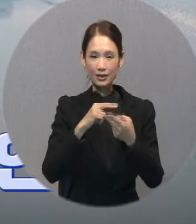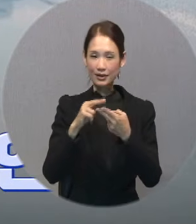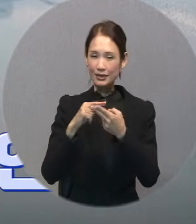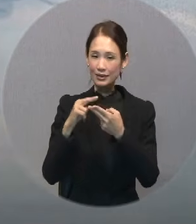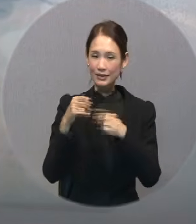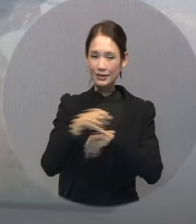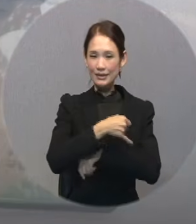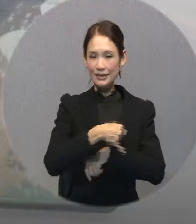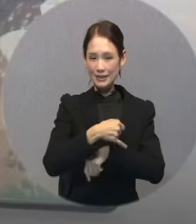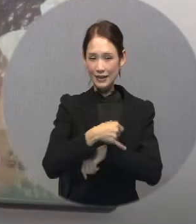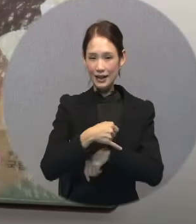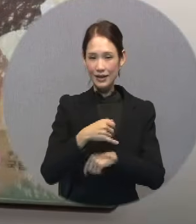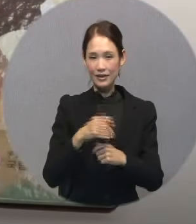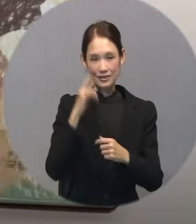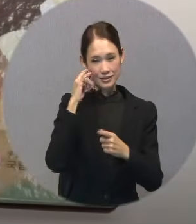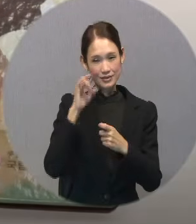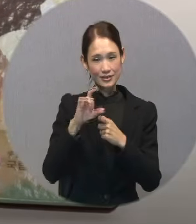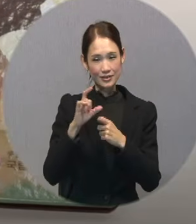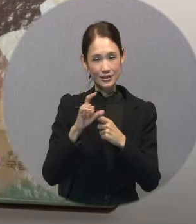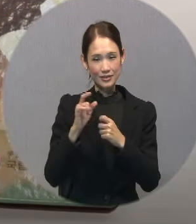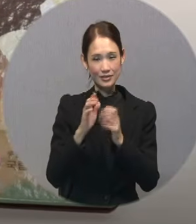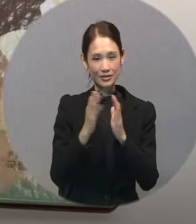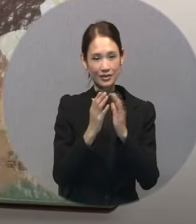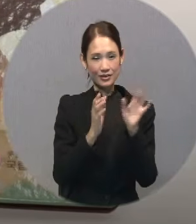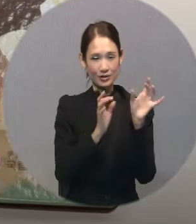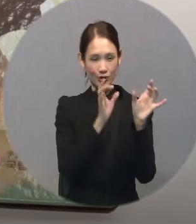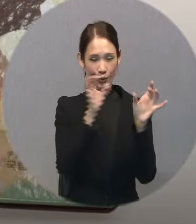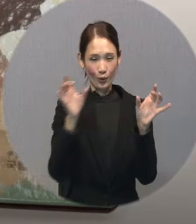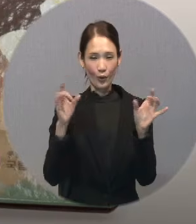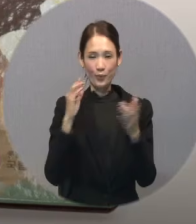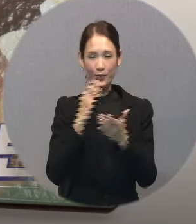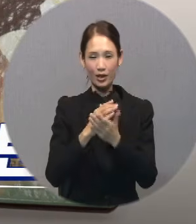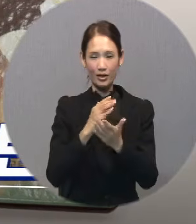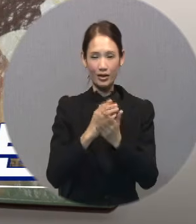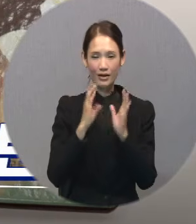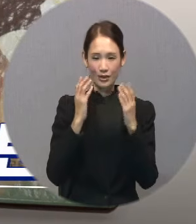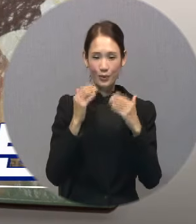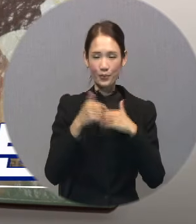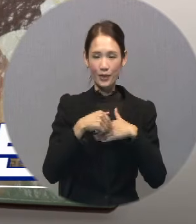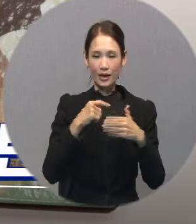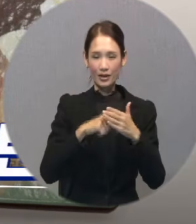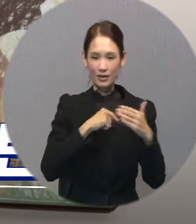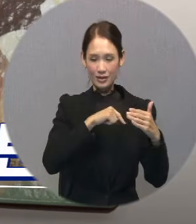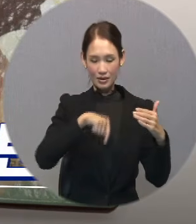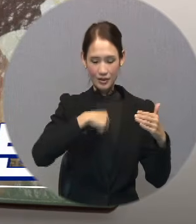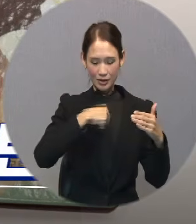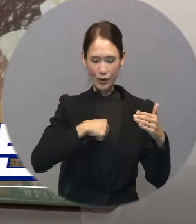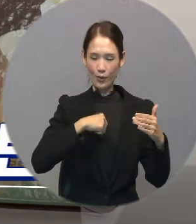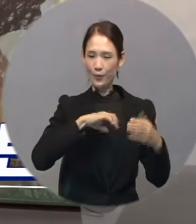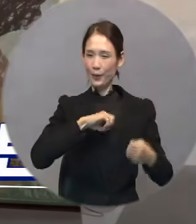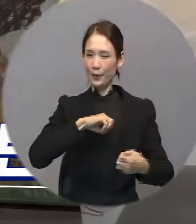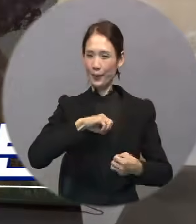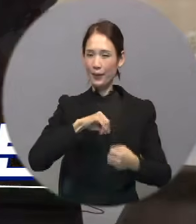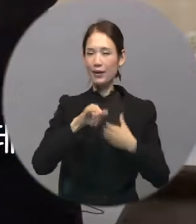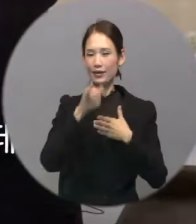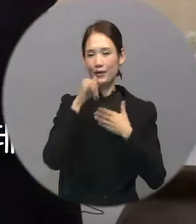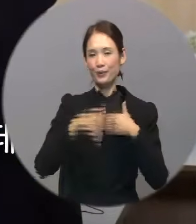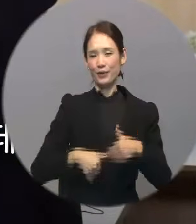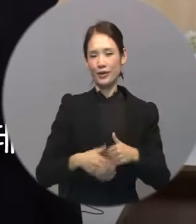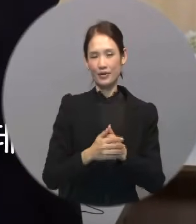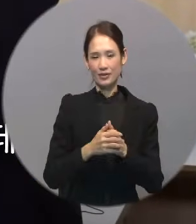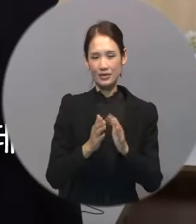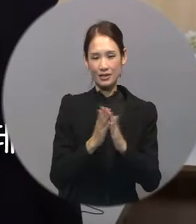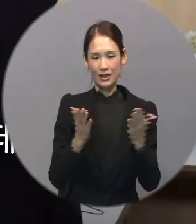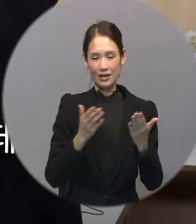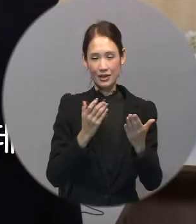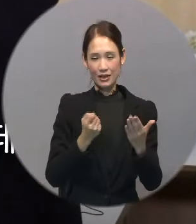좀 더 신경을 썼고, 그리고 책은 책꽂이에 꽂아 있는 게 아니라 아이들 마음속에 흘러가는 컨텐츠라고 생각을 해요. 그래서 책을